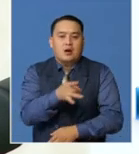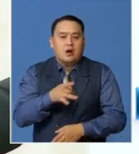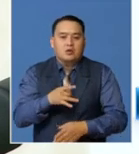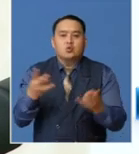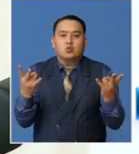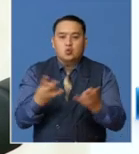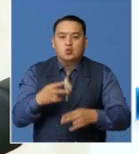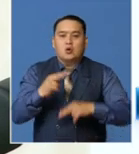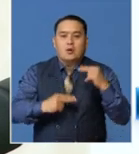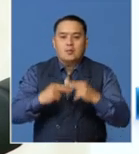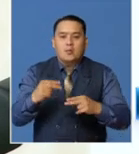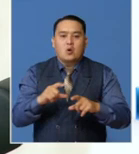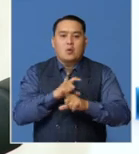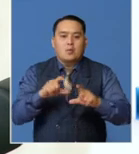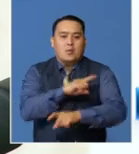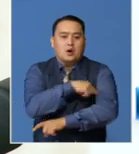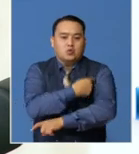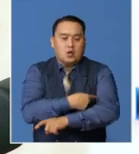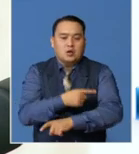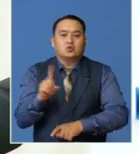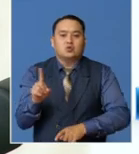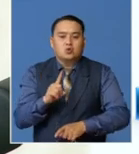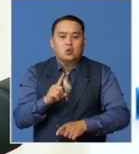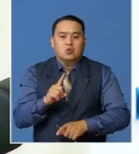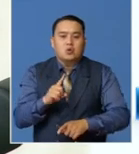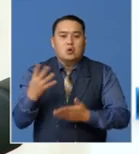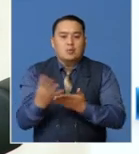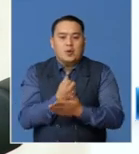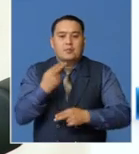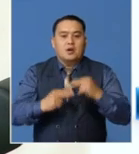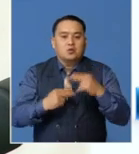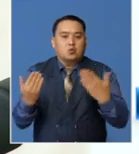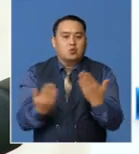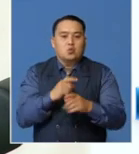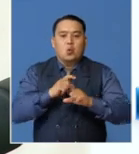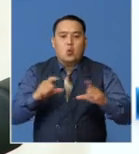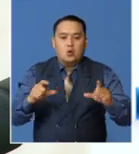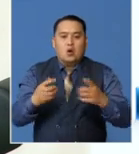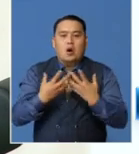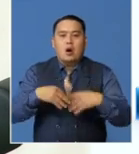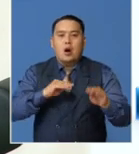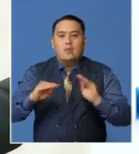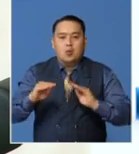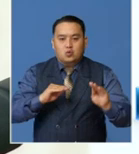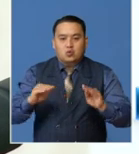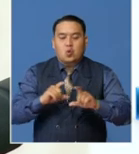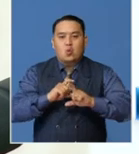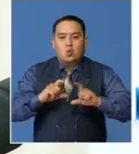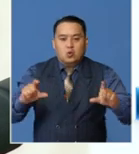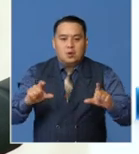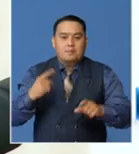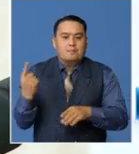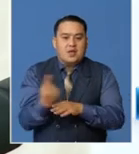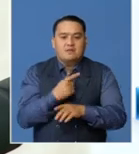необходимо возвести больницу или поликлинику если не удастся построить новое здание можно оборудовать медицинское учреждение на